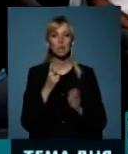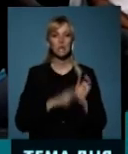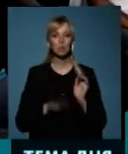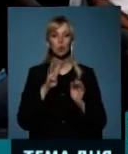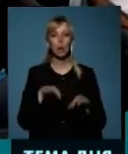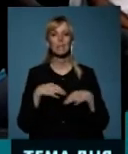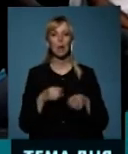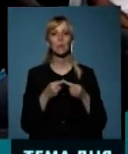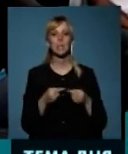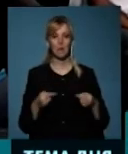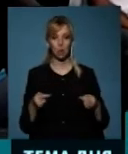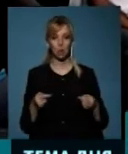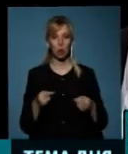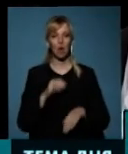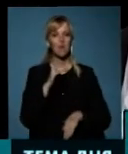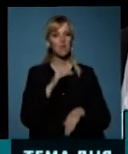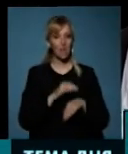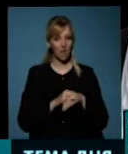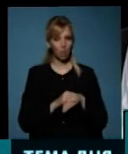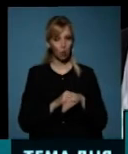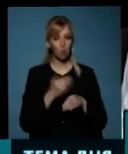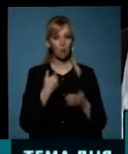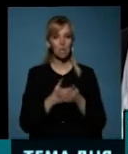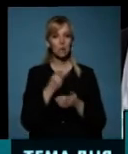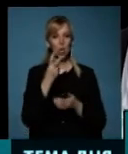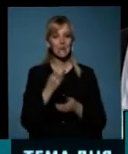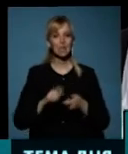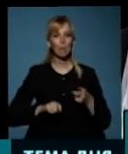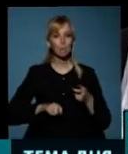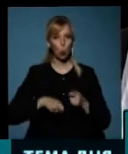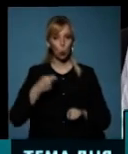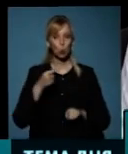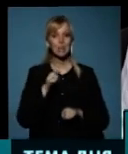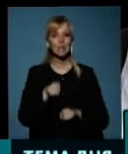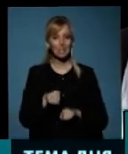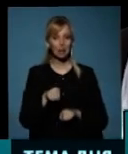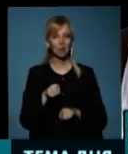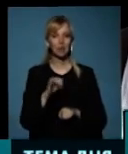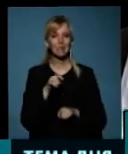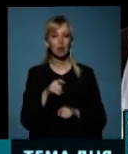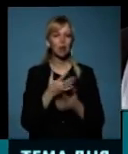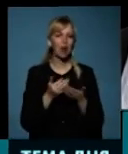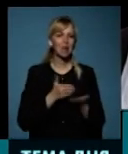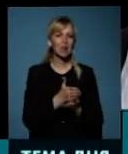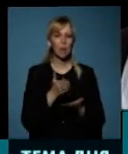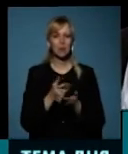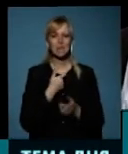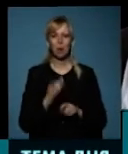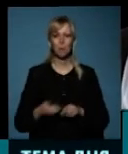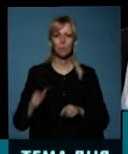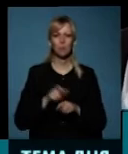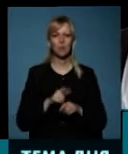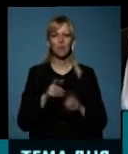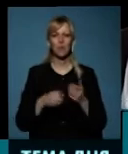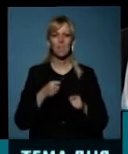1274 транспортних засоби, виявлено близько 300 порушень. Ну, з них там по різним напрямкам. Саме більше